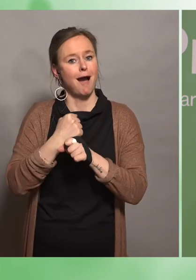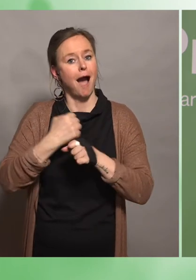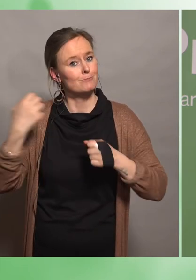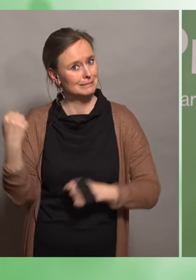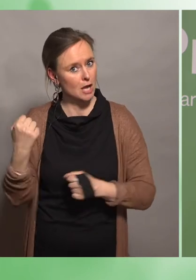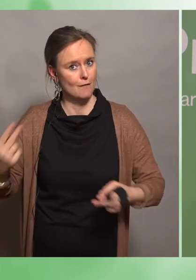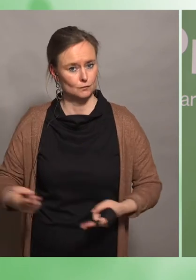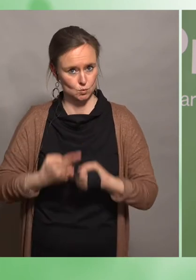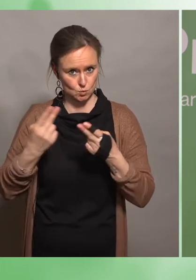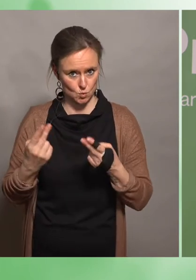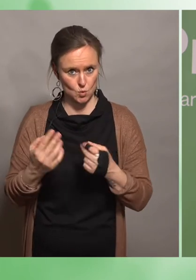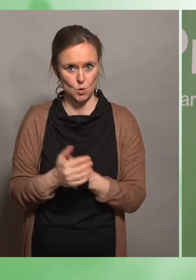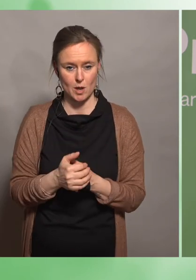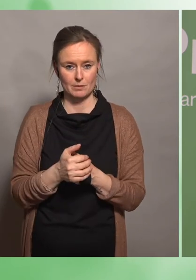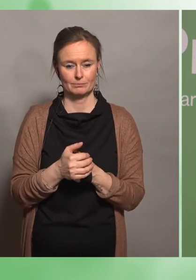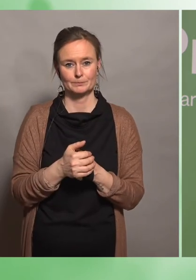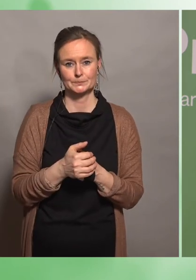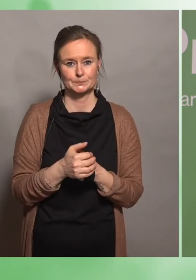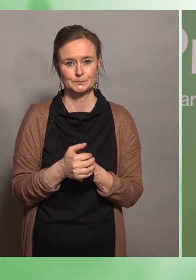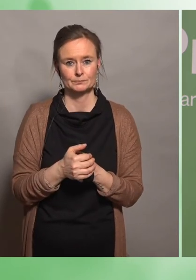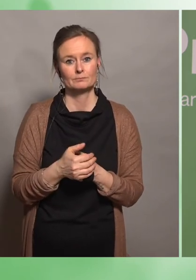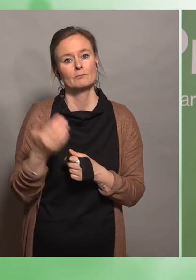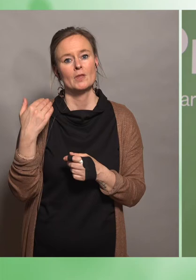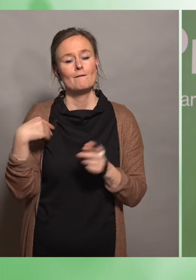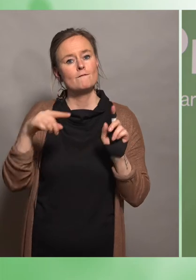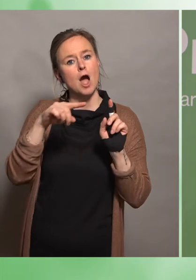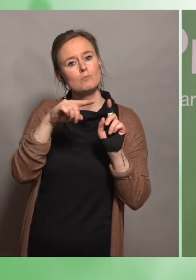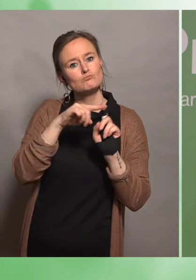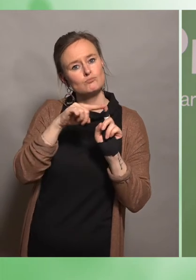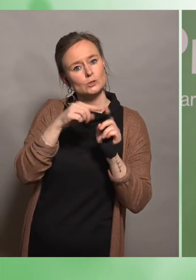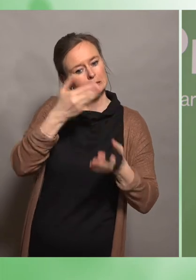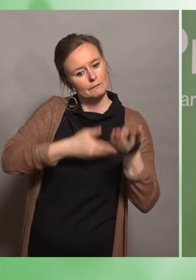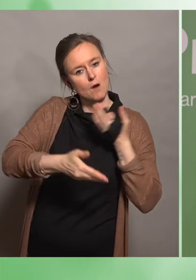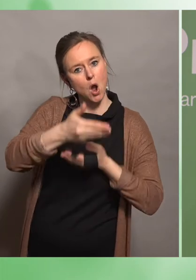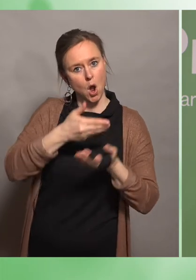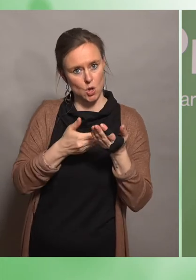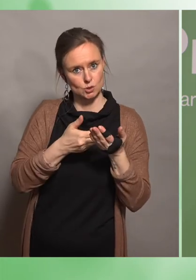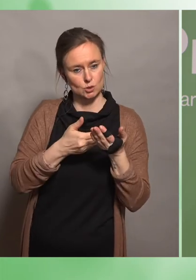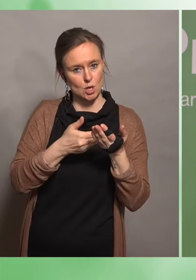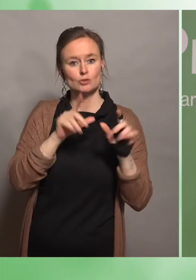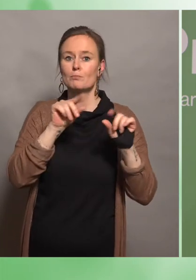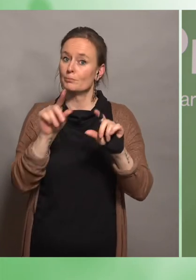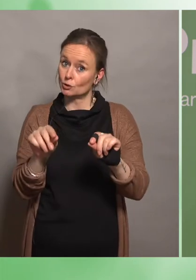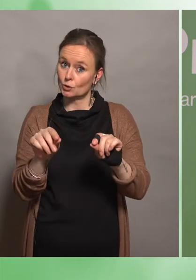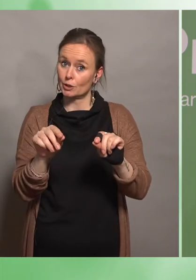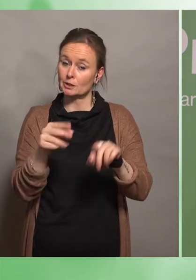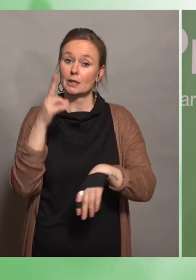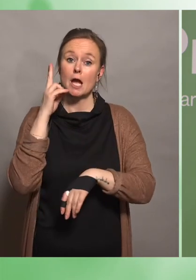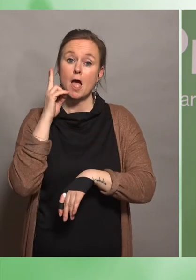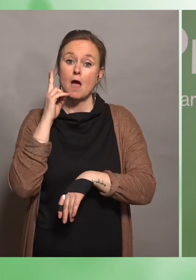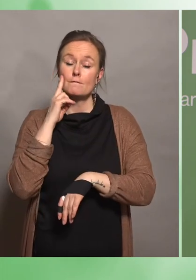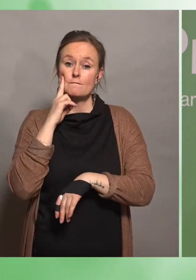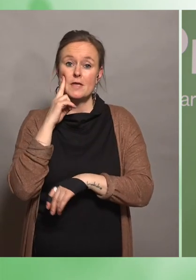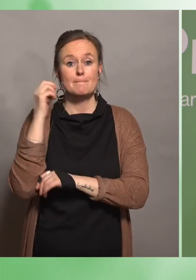wir nennen das Matching, ja. Es hat dann ein positives Matching gegeben. Das heißt, die Firma Stark hat sich dafür entschieden, mit